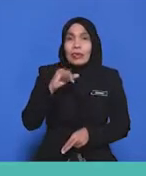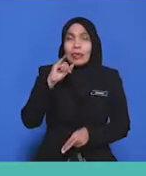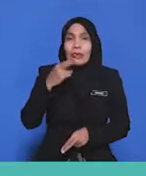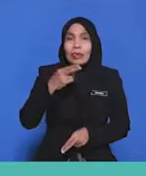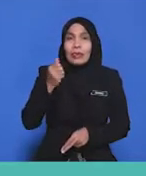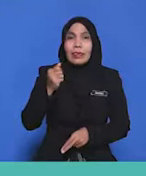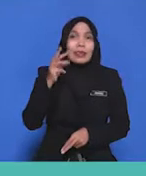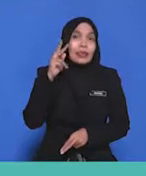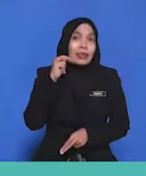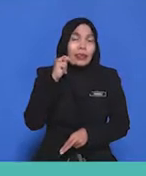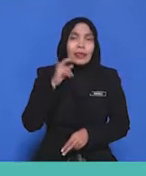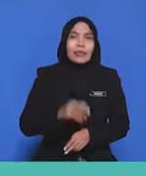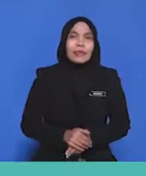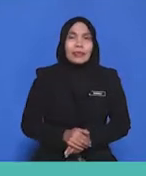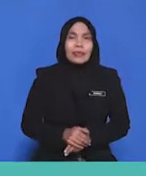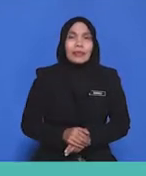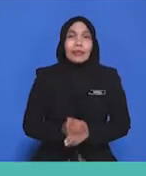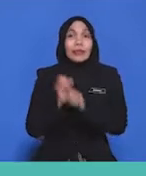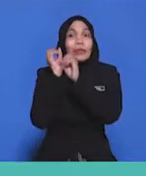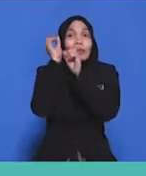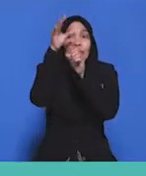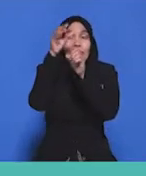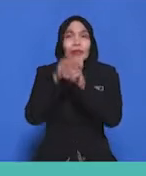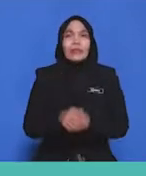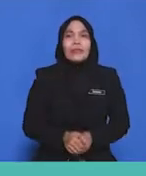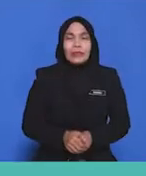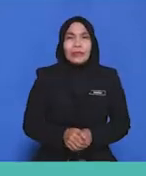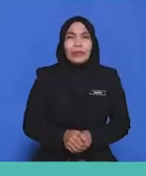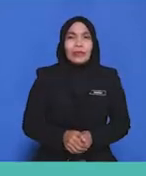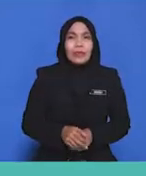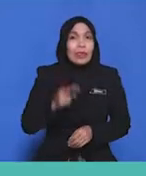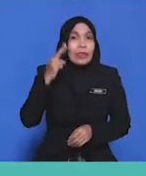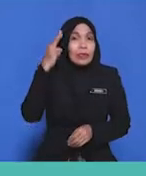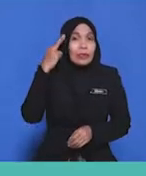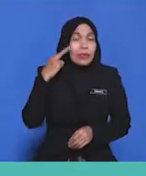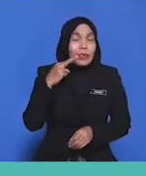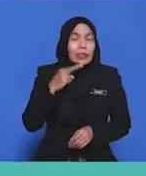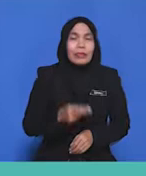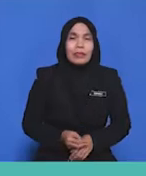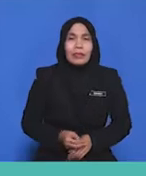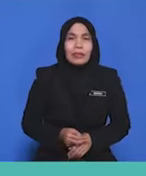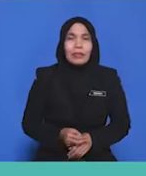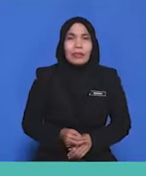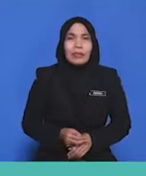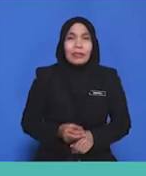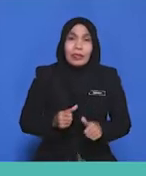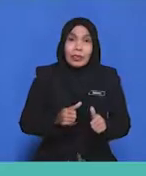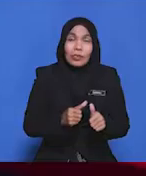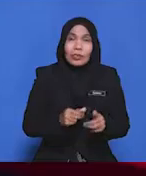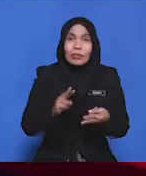pasukan sekolah. Golongan remaja dipengaruhi oleh rakan sebaya yang berkongsi minat yang